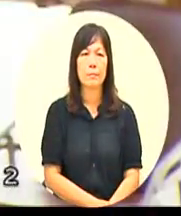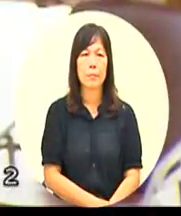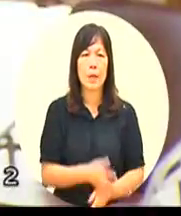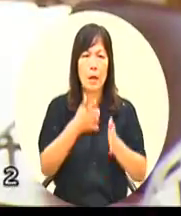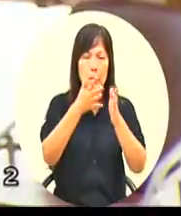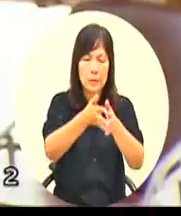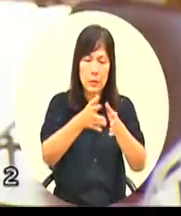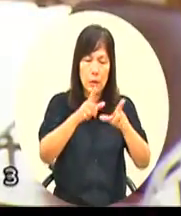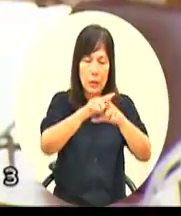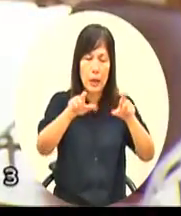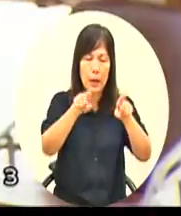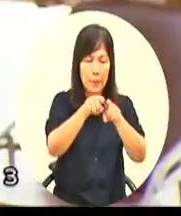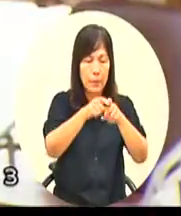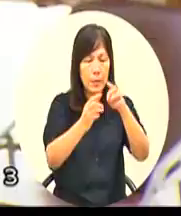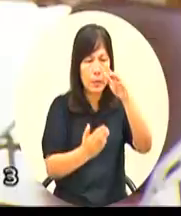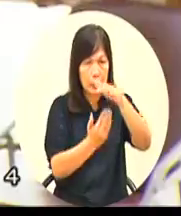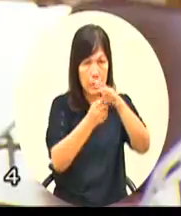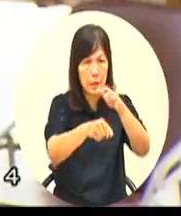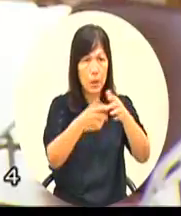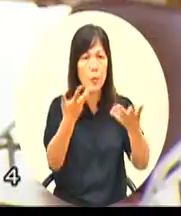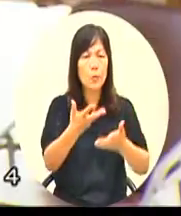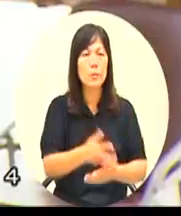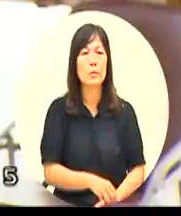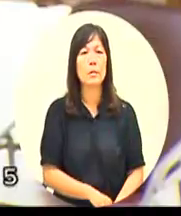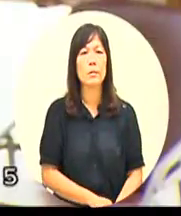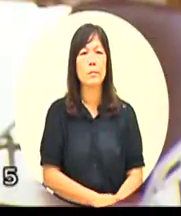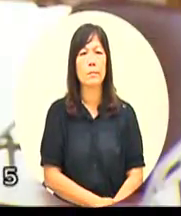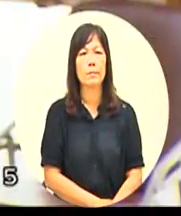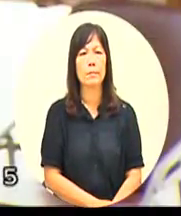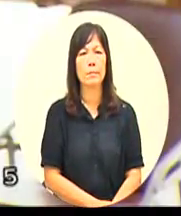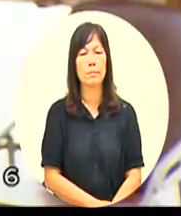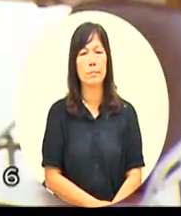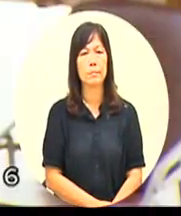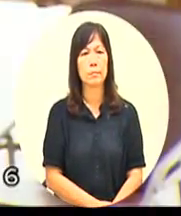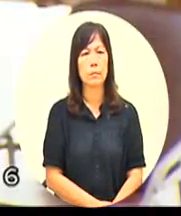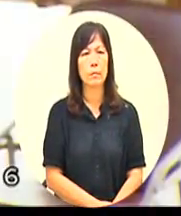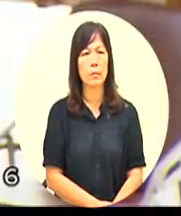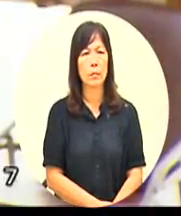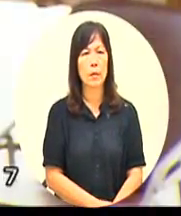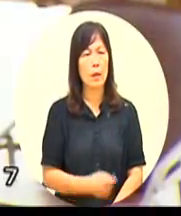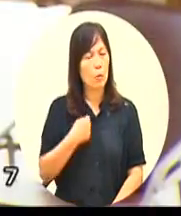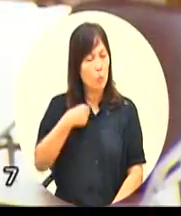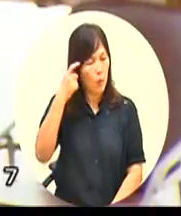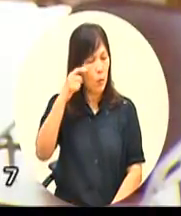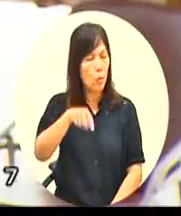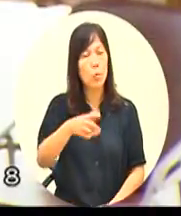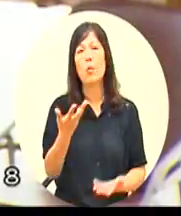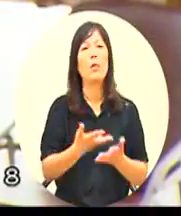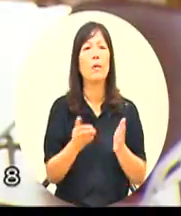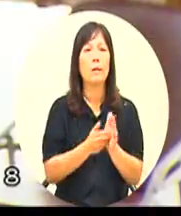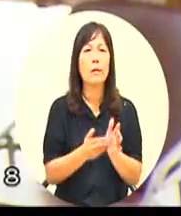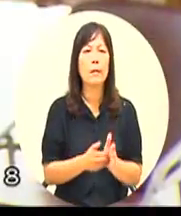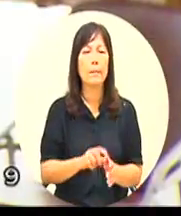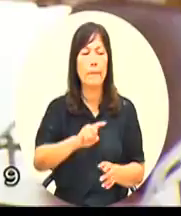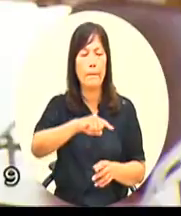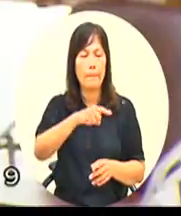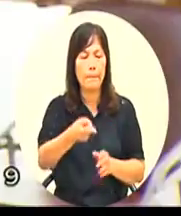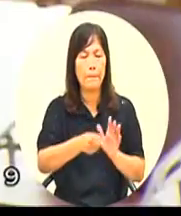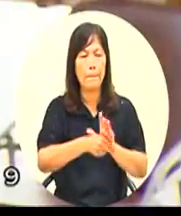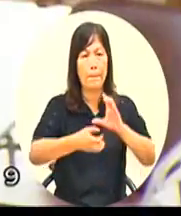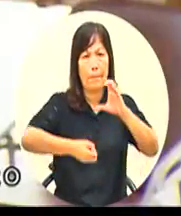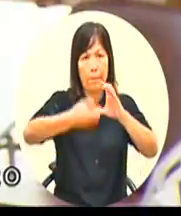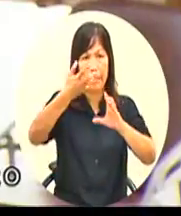的问题。那这大平顶哦，相信这个我们已经讲过了啦哈。那我们就秀给那